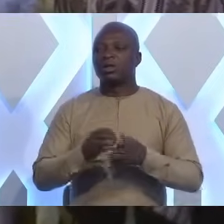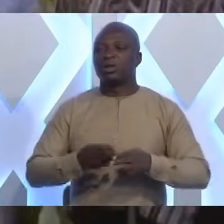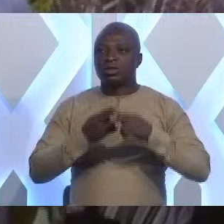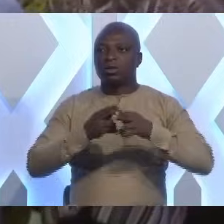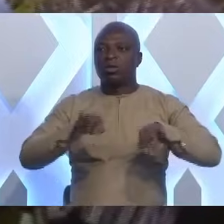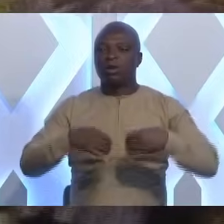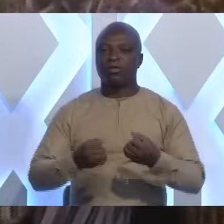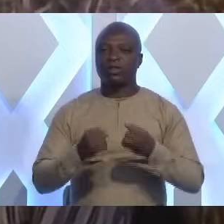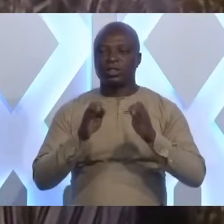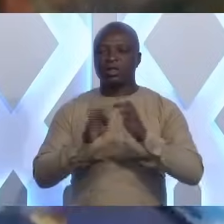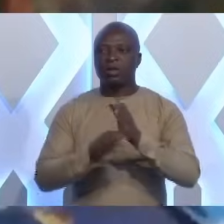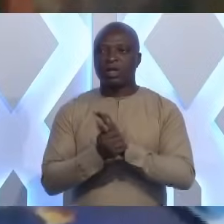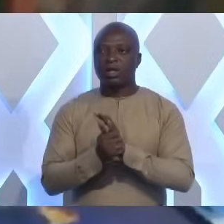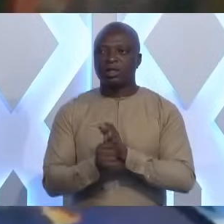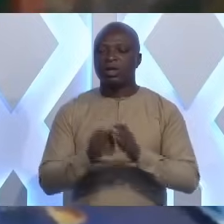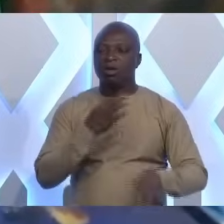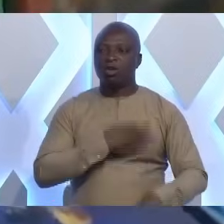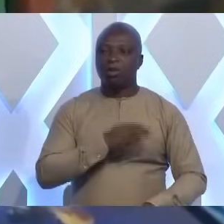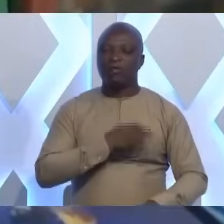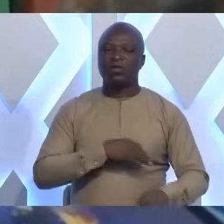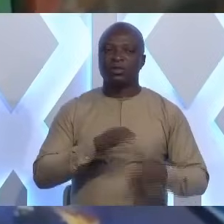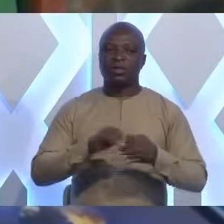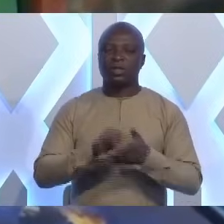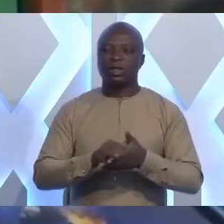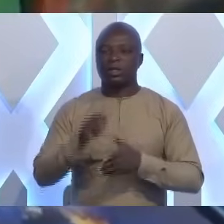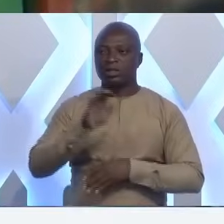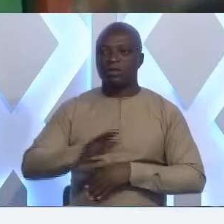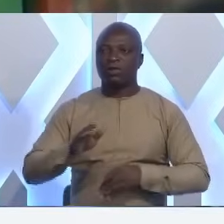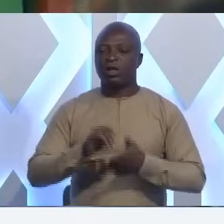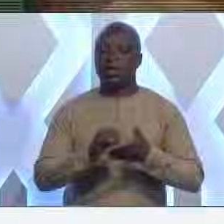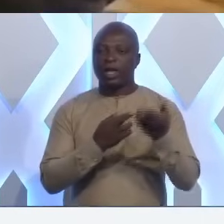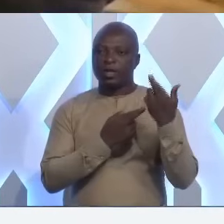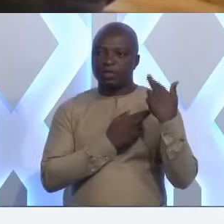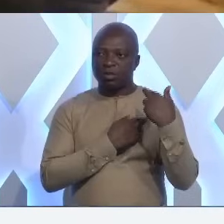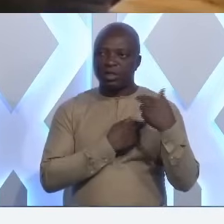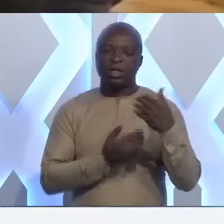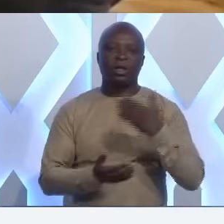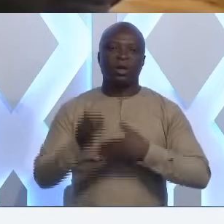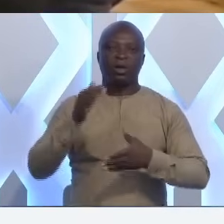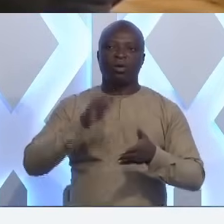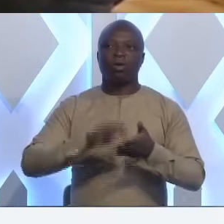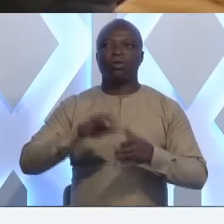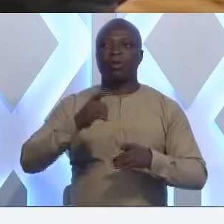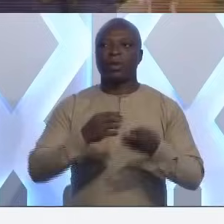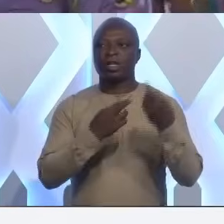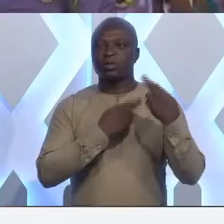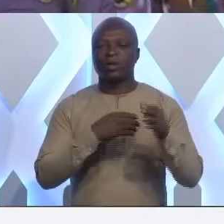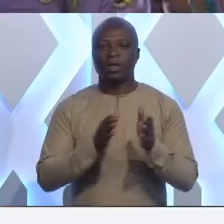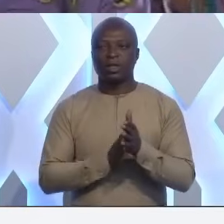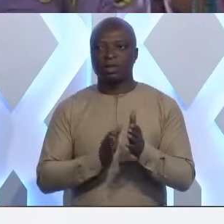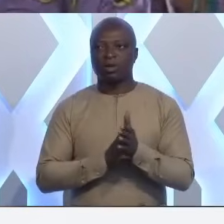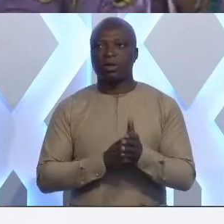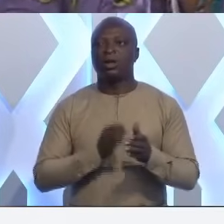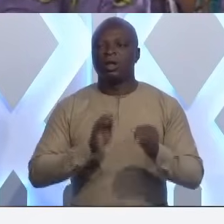renforcer l'enseignement de qualité au bénéfice de la relève de demain. La responsabilité revient aux premiers responsables des établissements et